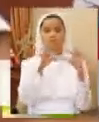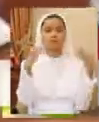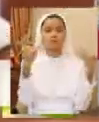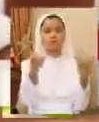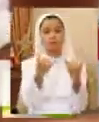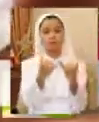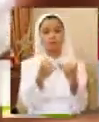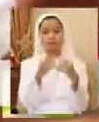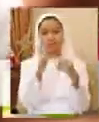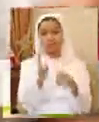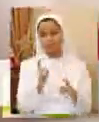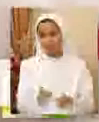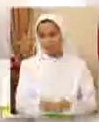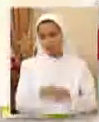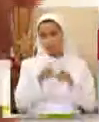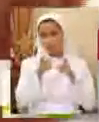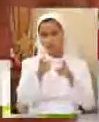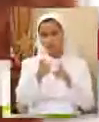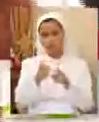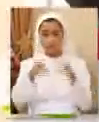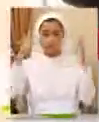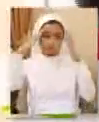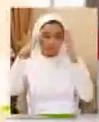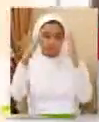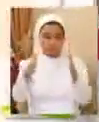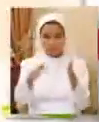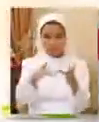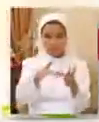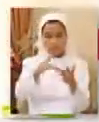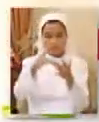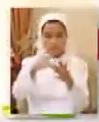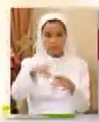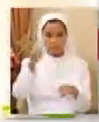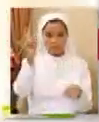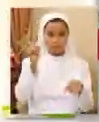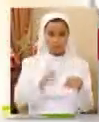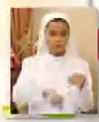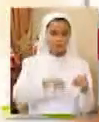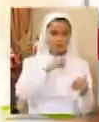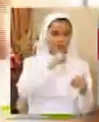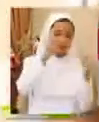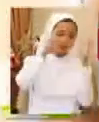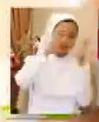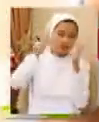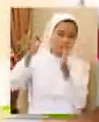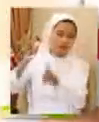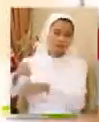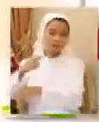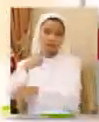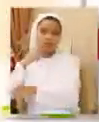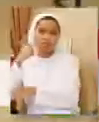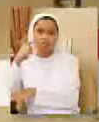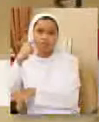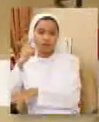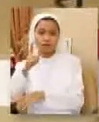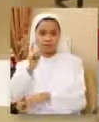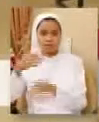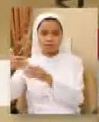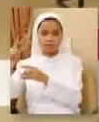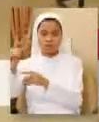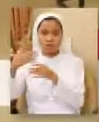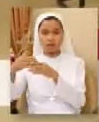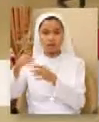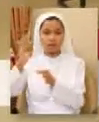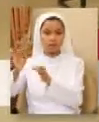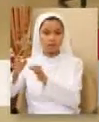So, they will be given talaga yung special attention at hindi sila dapat iiwan. Halimbawa, man nasa classroom, dapat na isa talagang naiiwan para sa